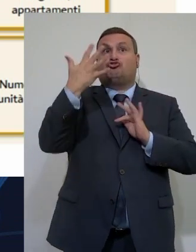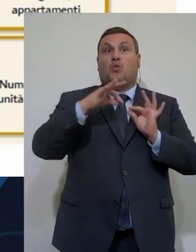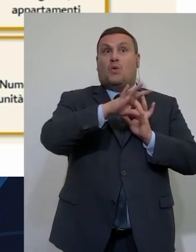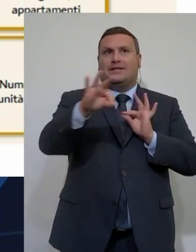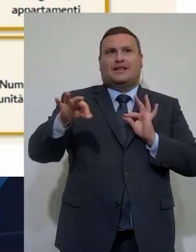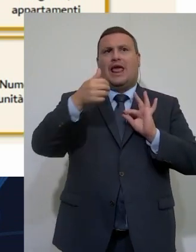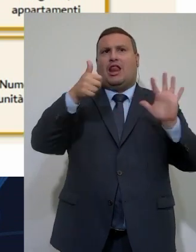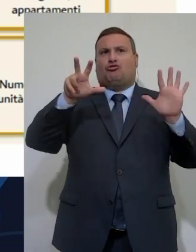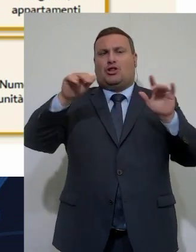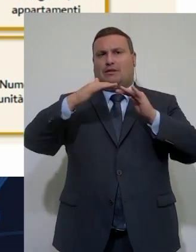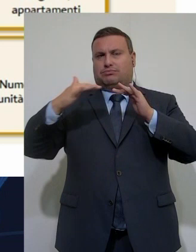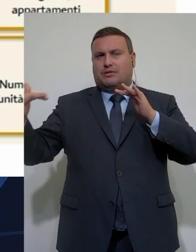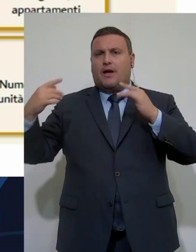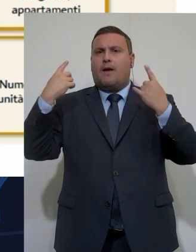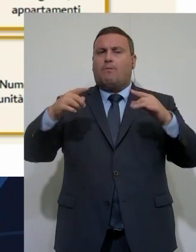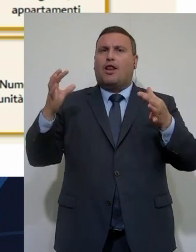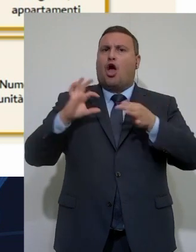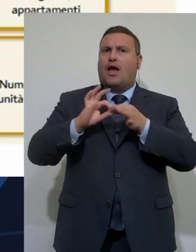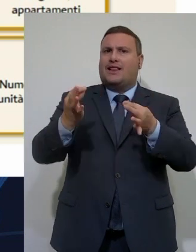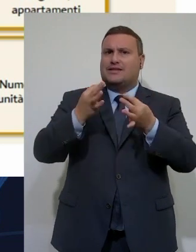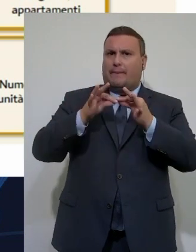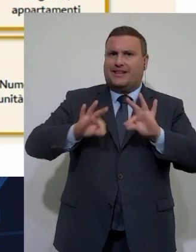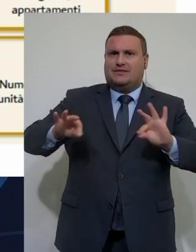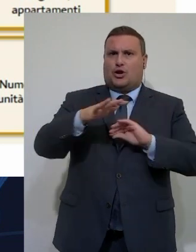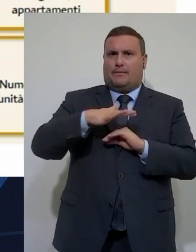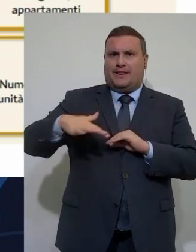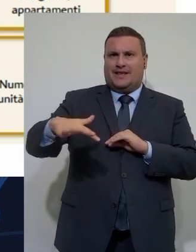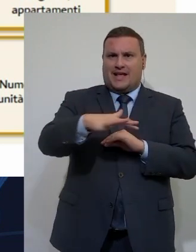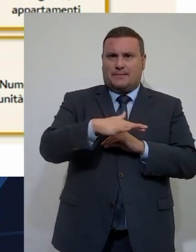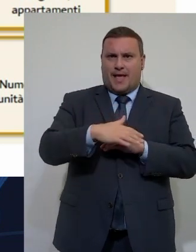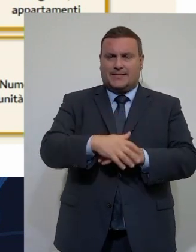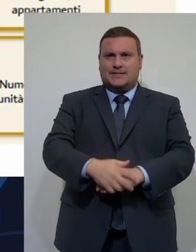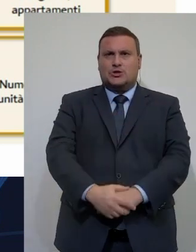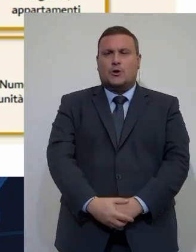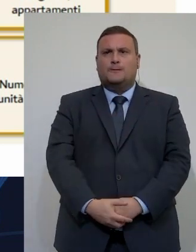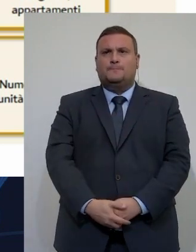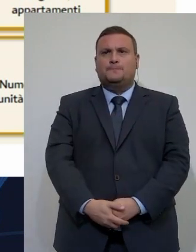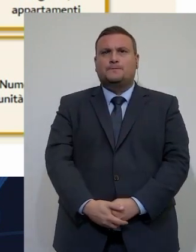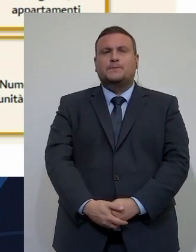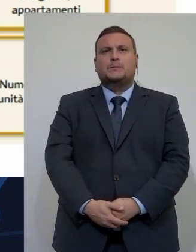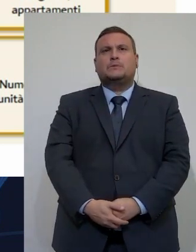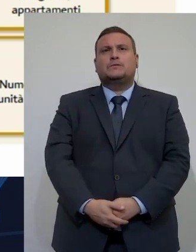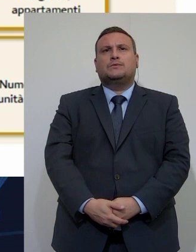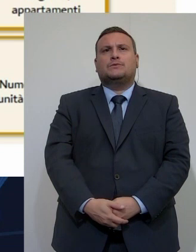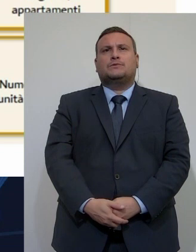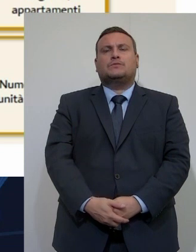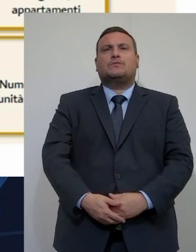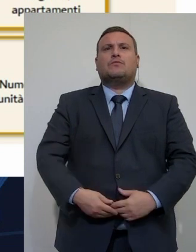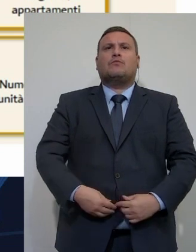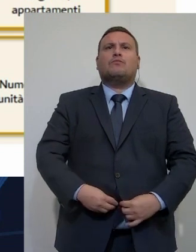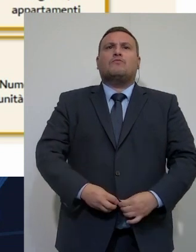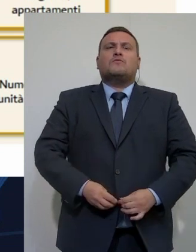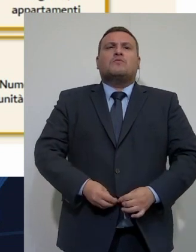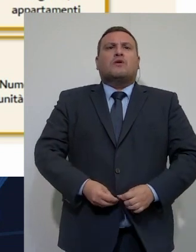possibile con la disponibilità di spazio. Noi facciamo presente che mediamente un ospite ha a disposizione dai